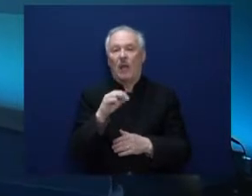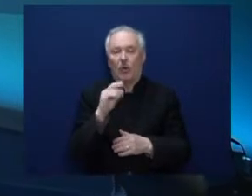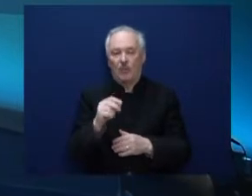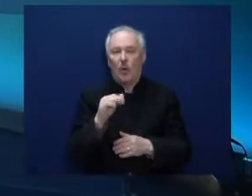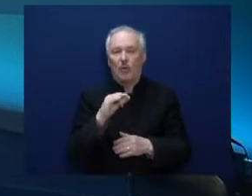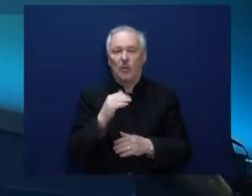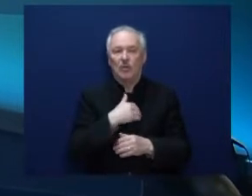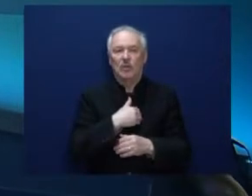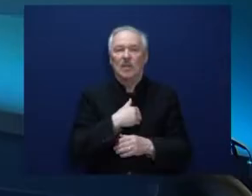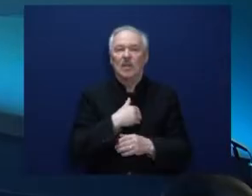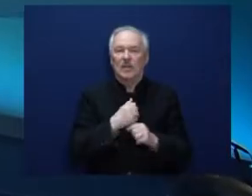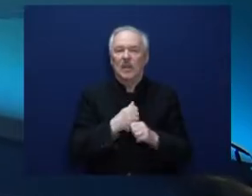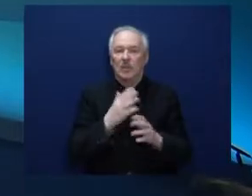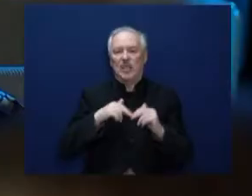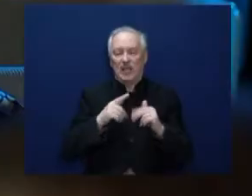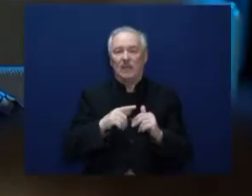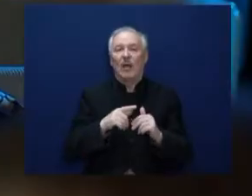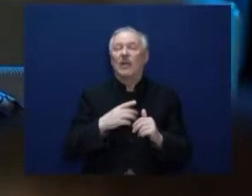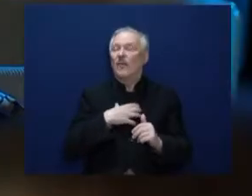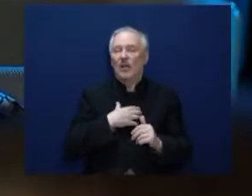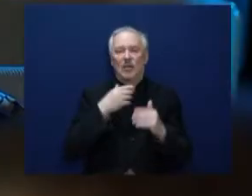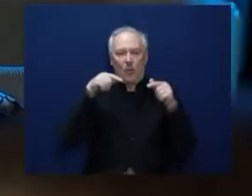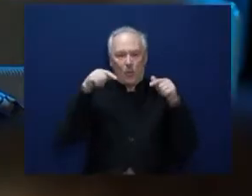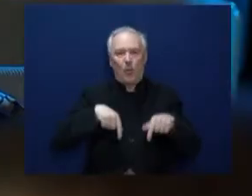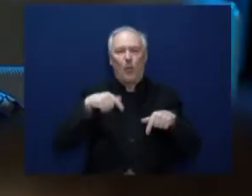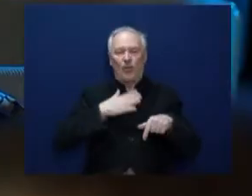году продолжится. Среди запланированных объектов –